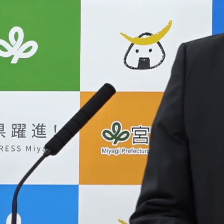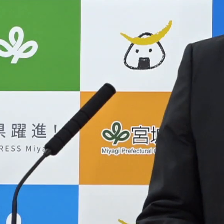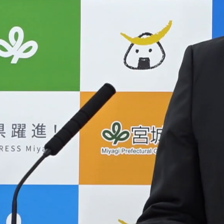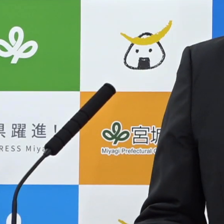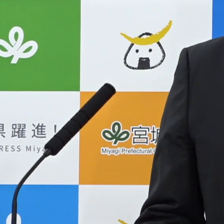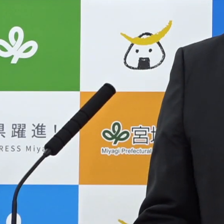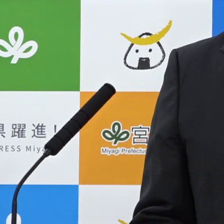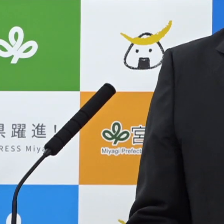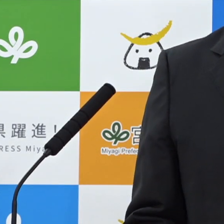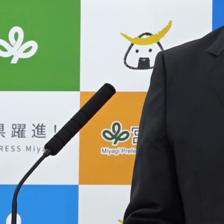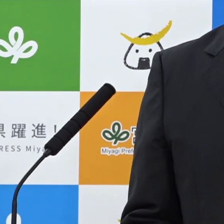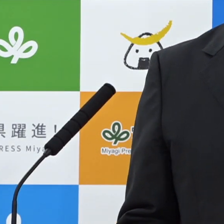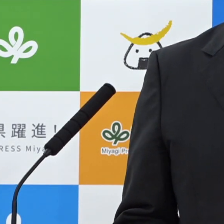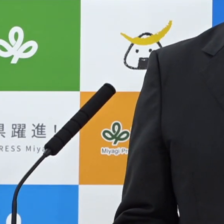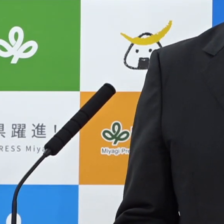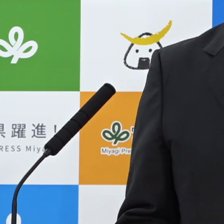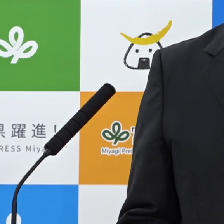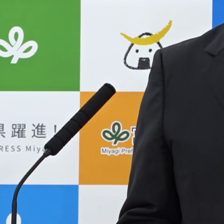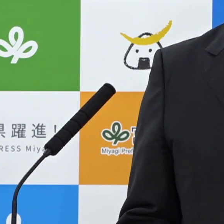行きましょう。